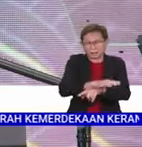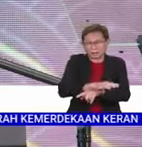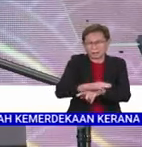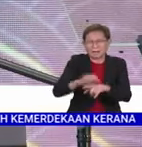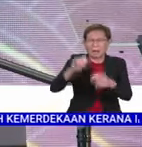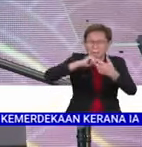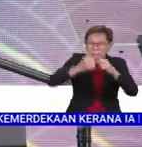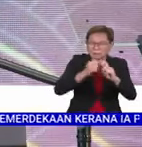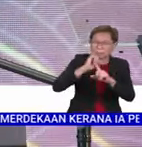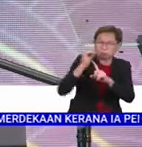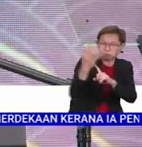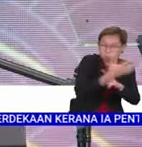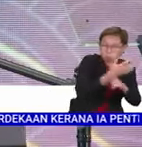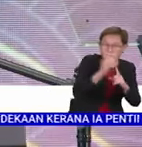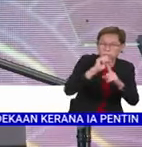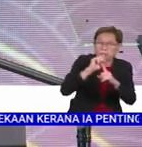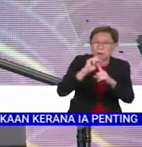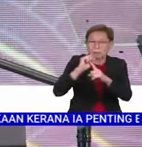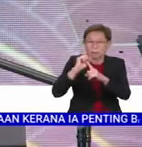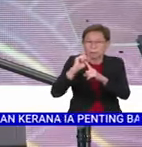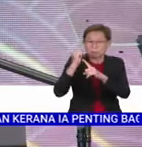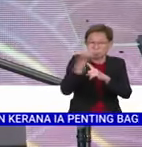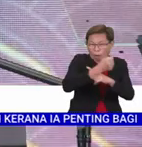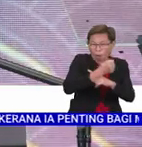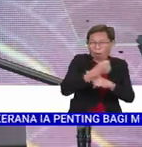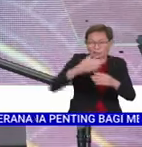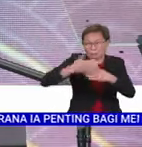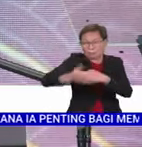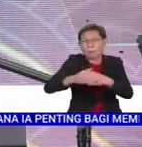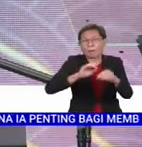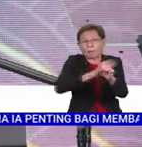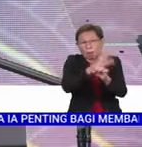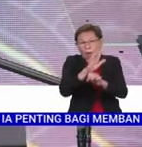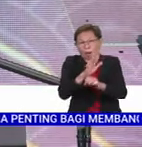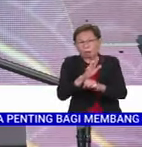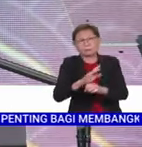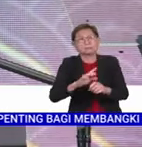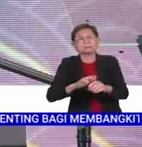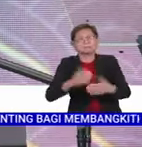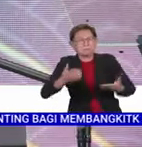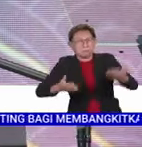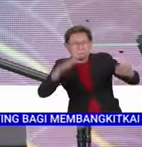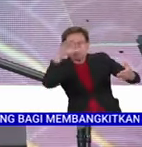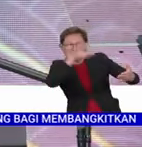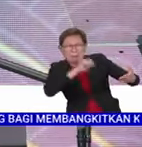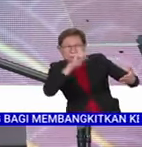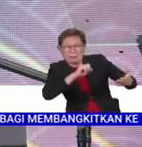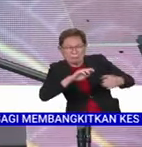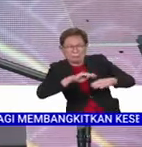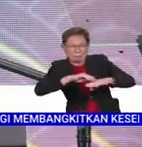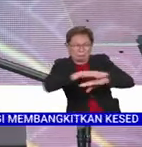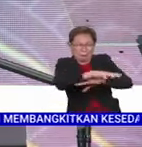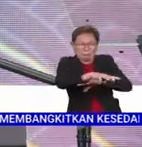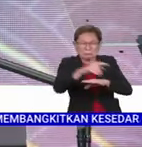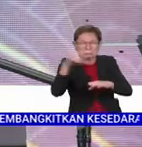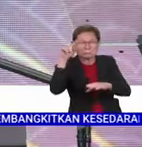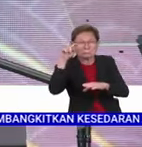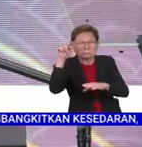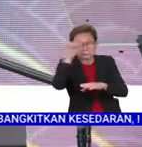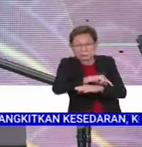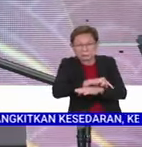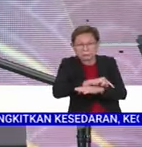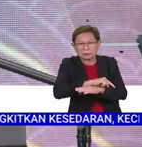sosial selepas pandemik COVID-19 dijangka memberi kesan serius terhadap ekonomi dan mata